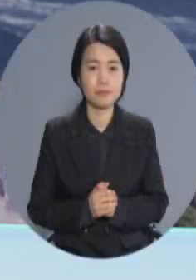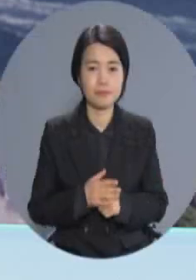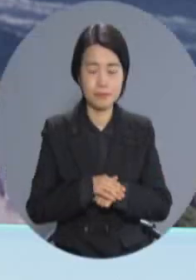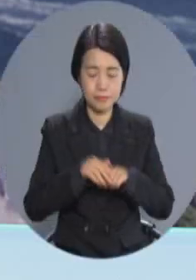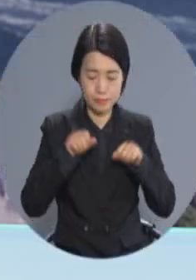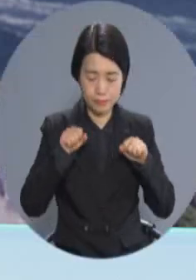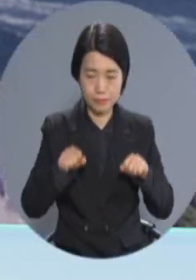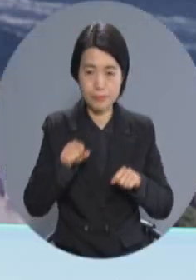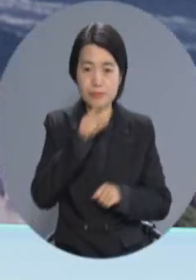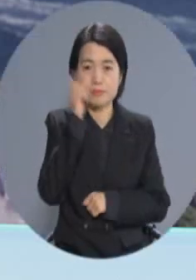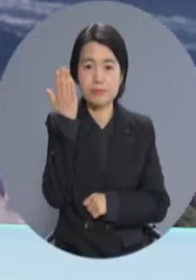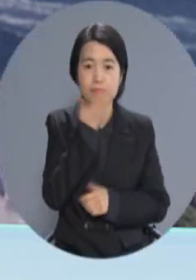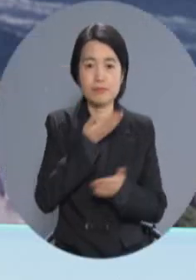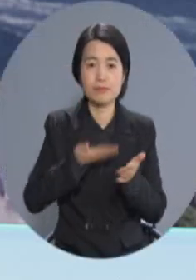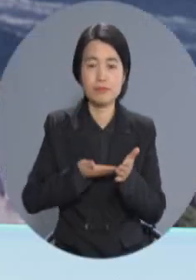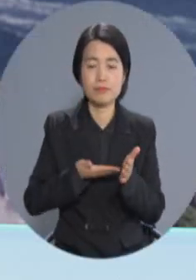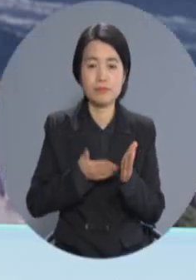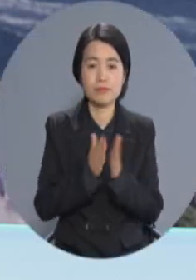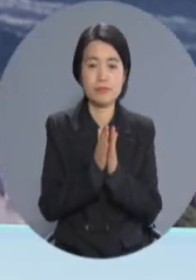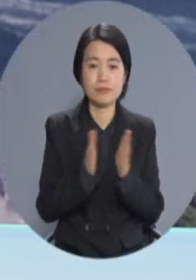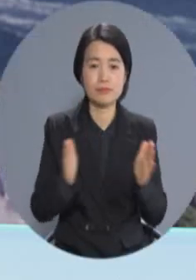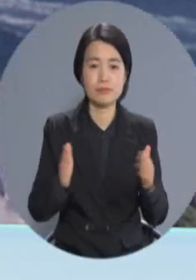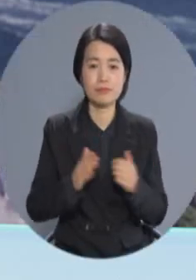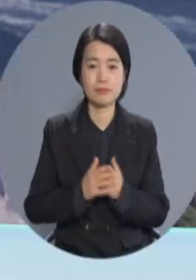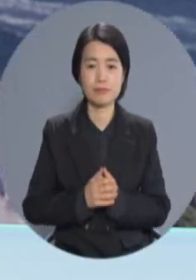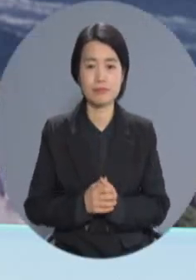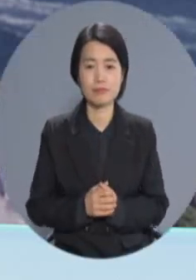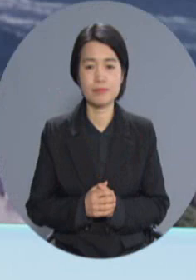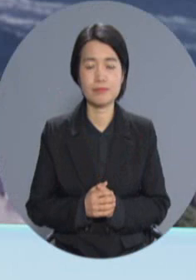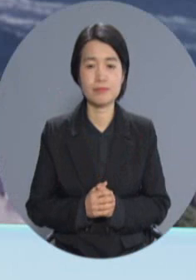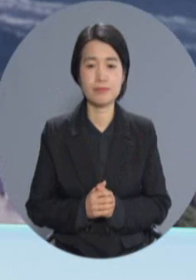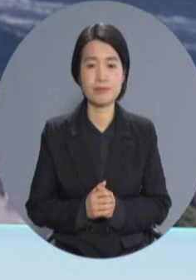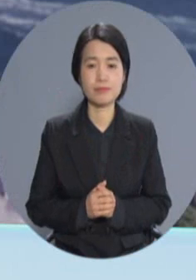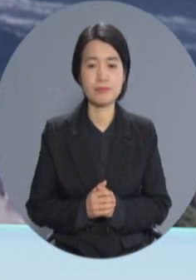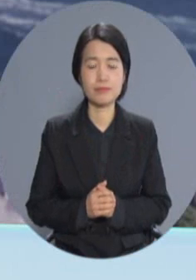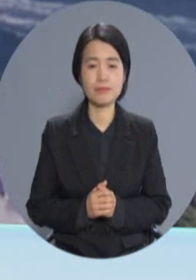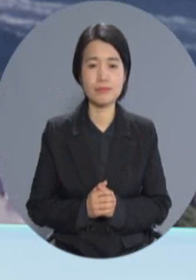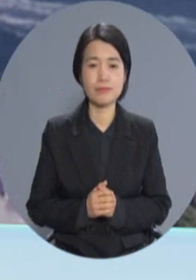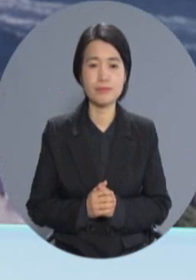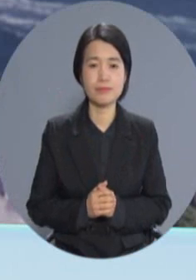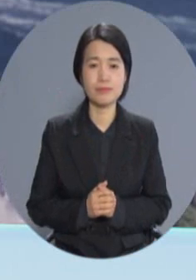네, 시청자 여러분 안녕하십니까? 여수 MBC 뉴스데스크입니다.